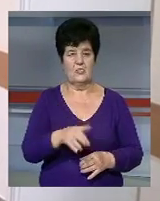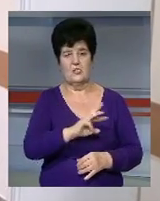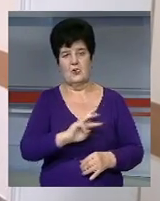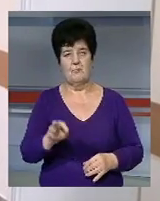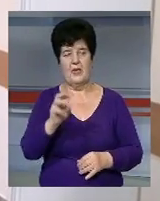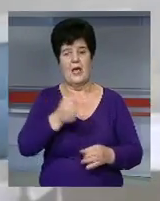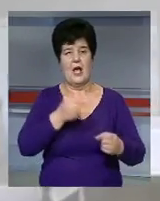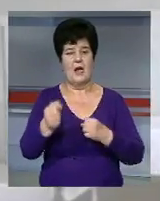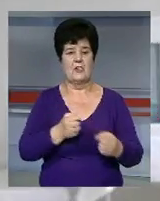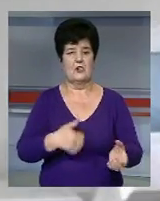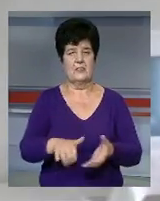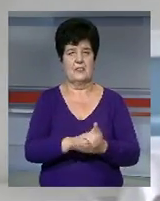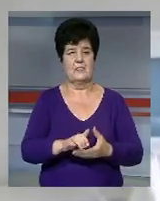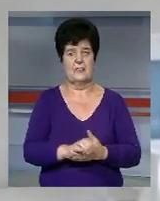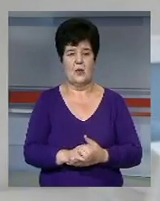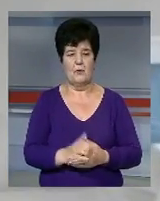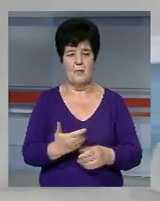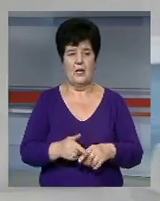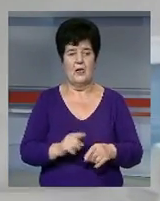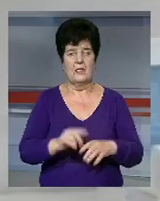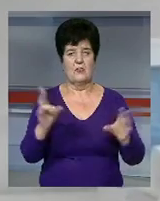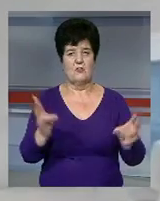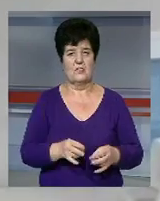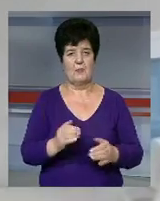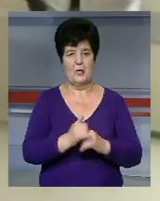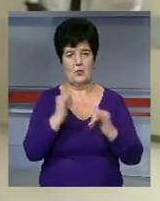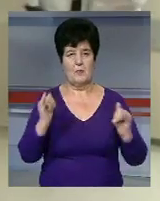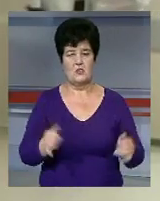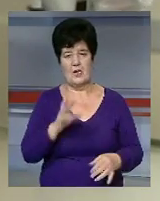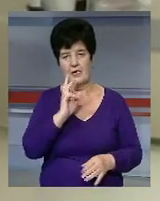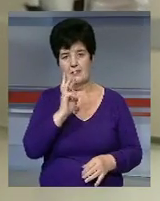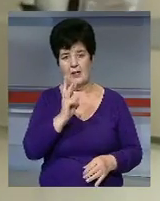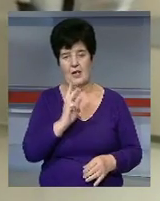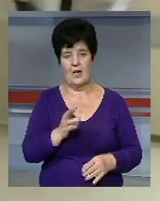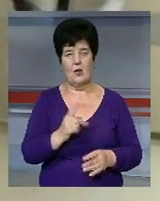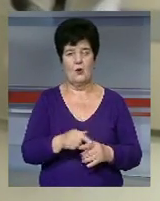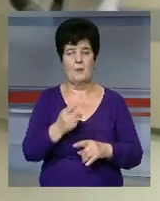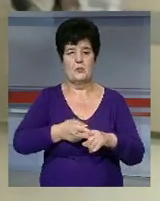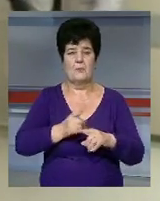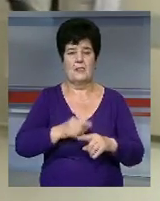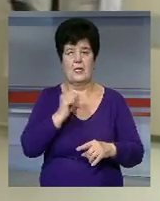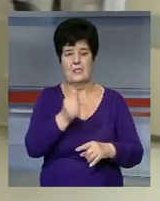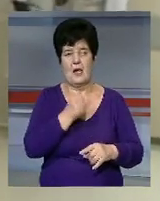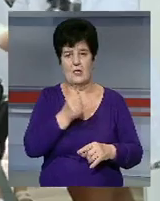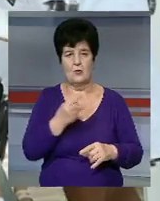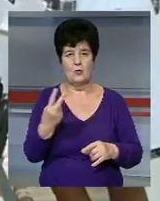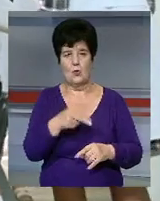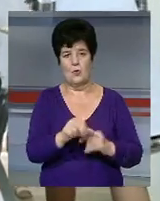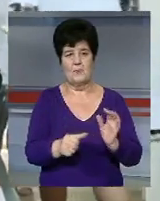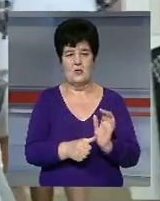din sistemul de sănătate. Cheltuielile necesare pentru majorarea salariului pentru a doua jumătate a anului 2016 se estimează